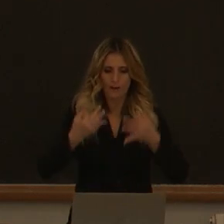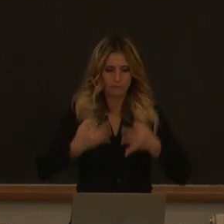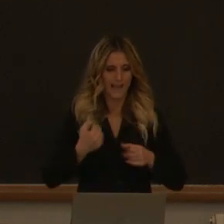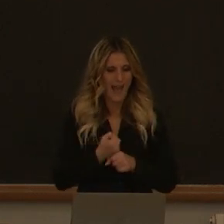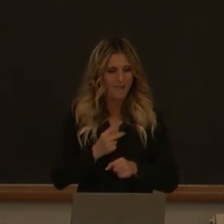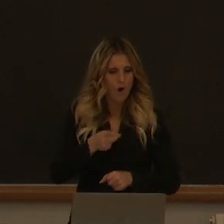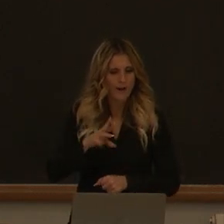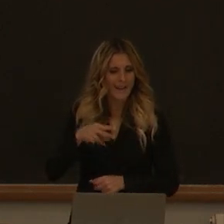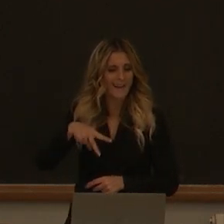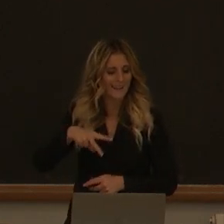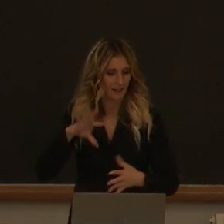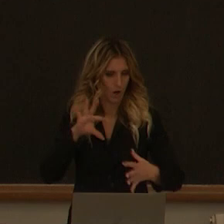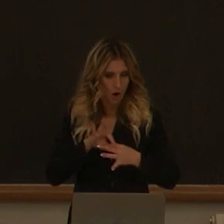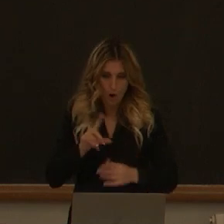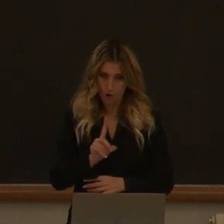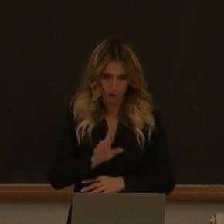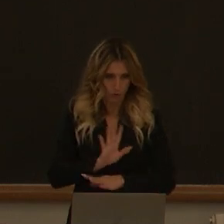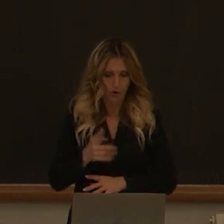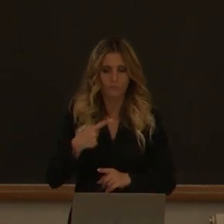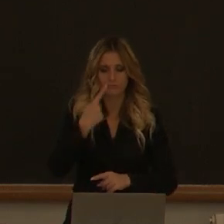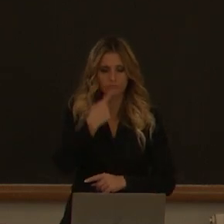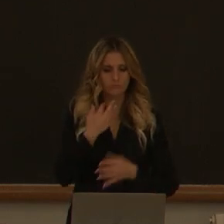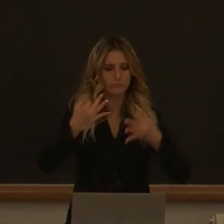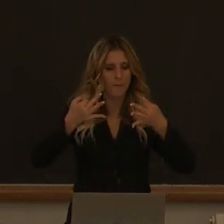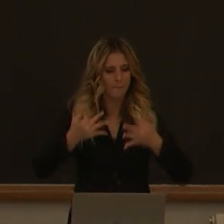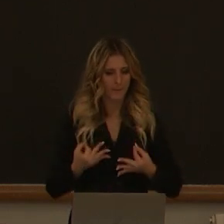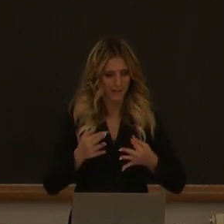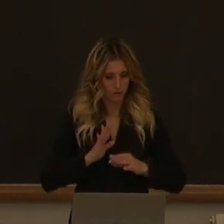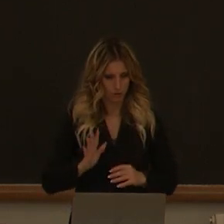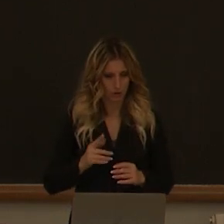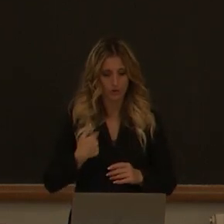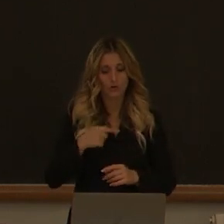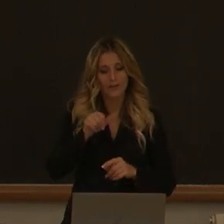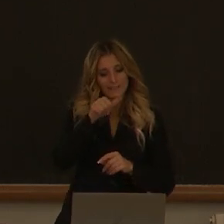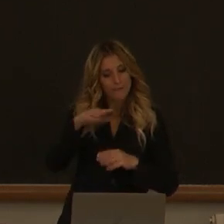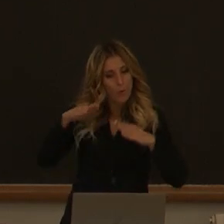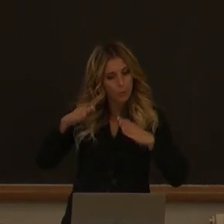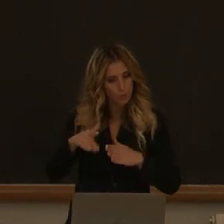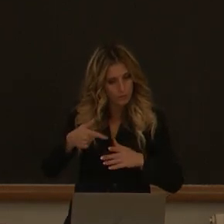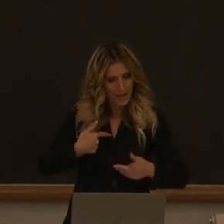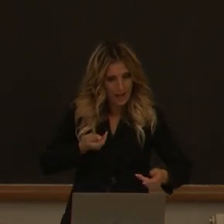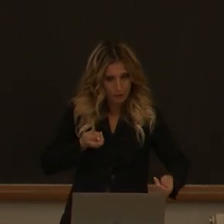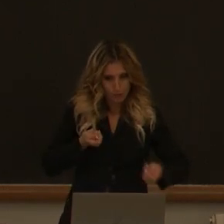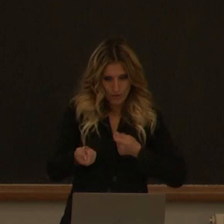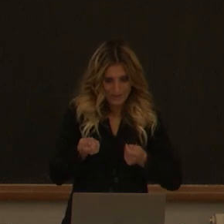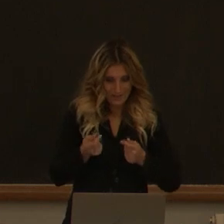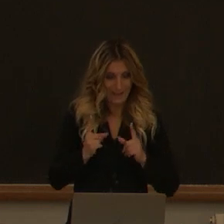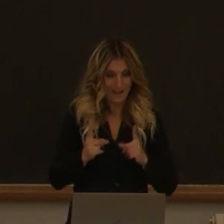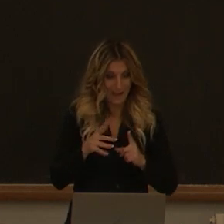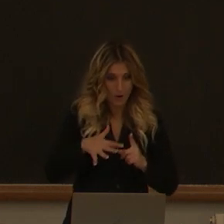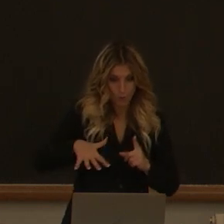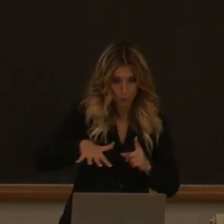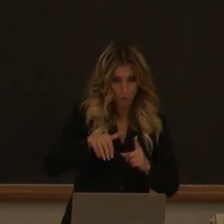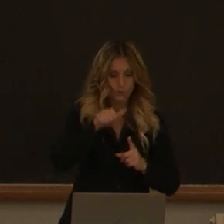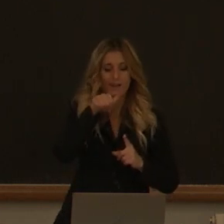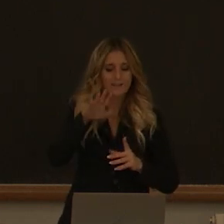ma bensì è un aspetto molto preciso, diciamo, di quello che è la tutela e la gestione della natura, che si inserisce